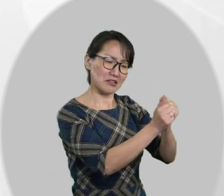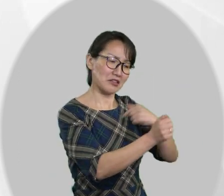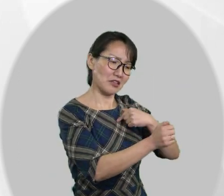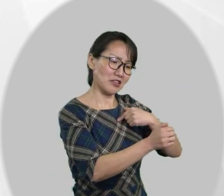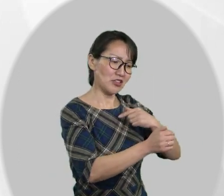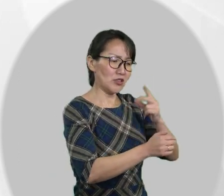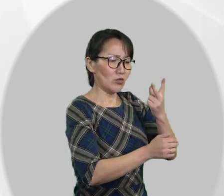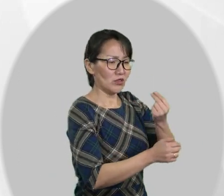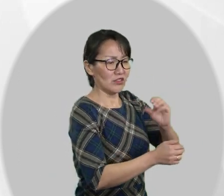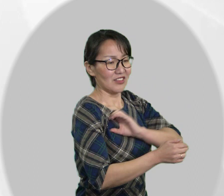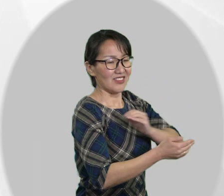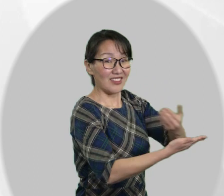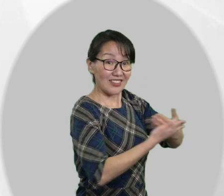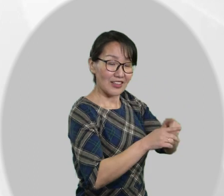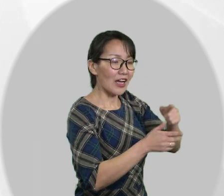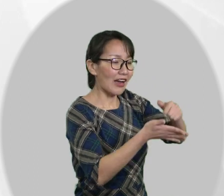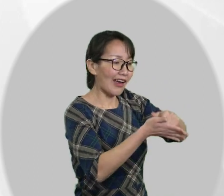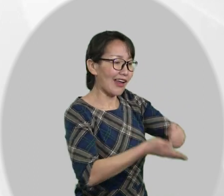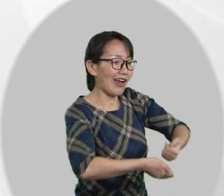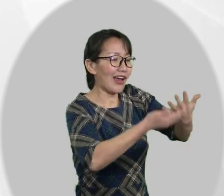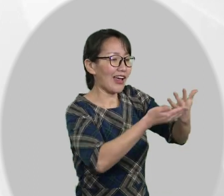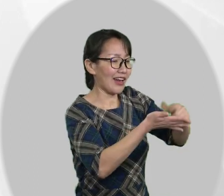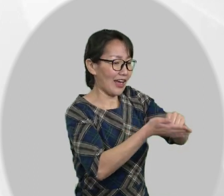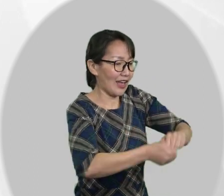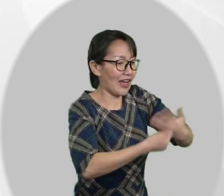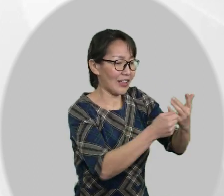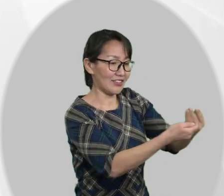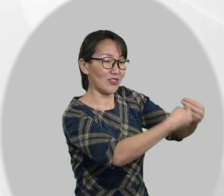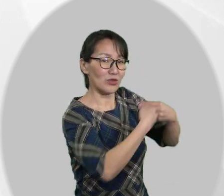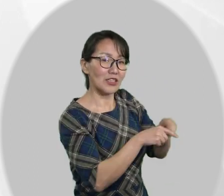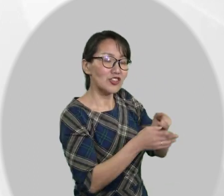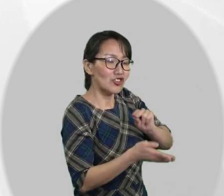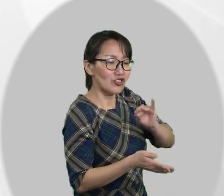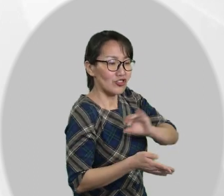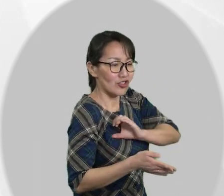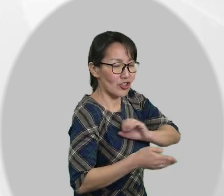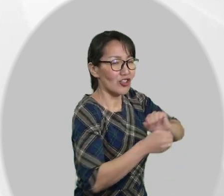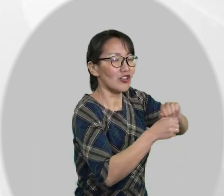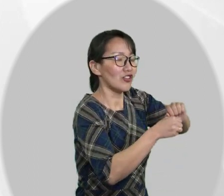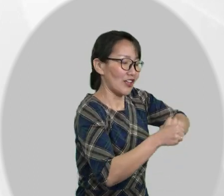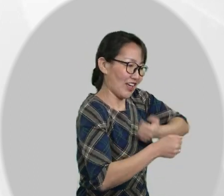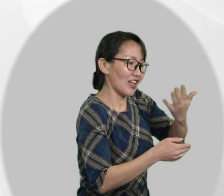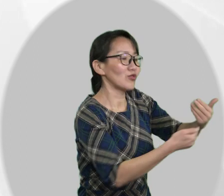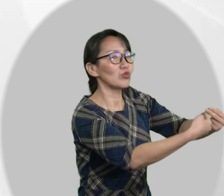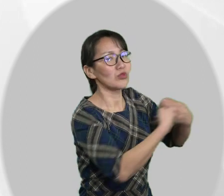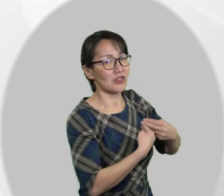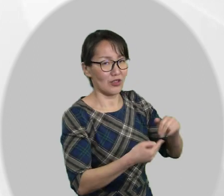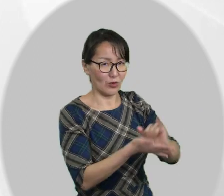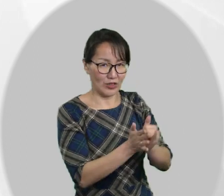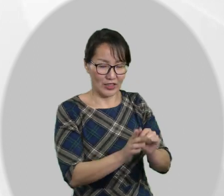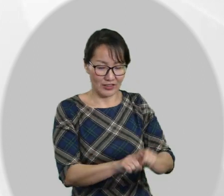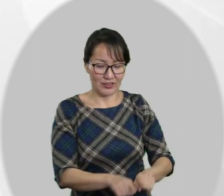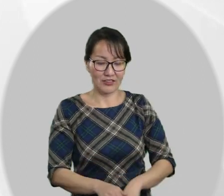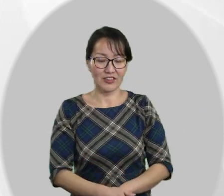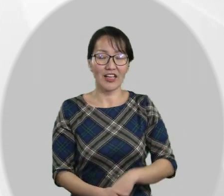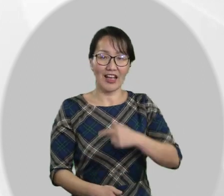гараа гаргаж тусалдаг. Чин сэтгэлээсээ тусалдаг гэсэн санаа бол энд гарч ирж байна. Намайг гэрийн